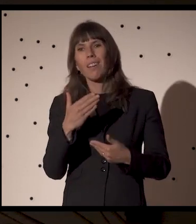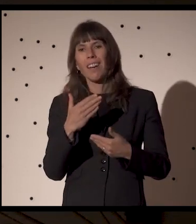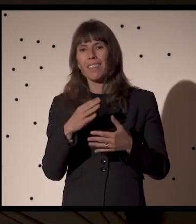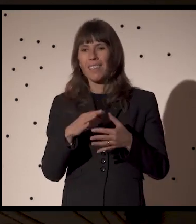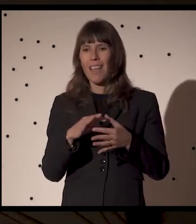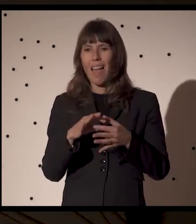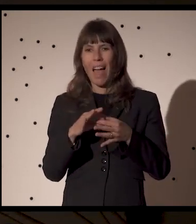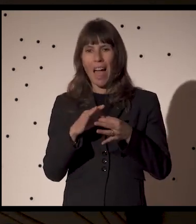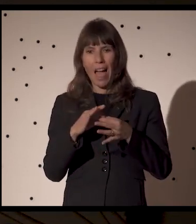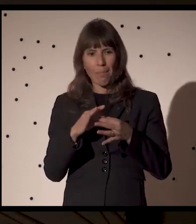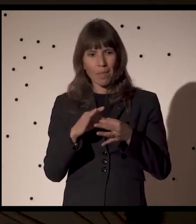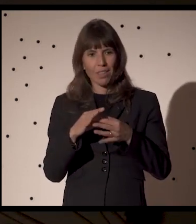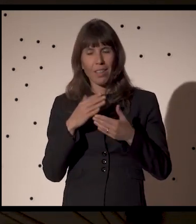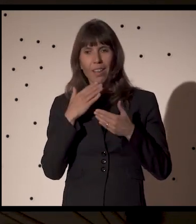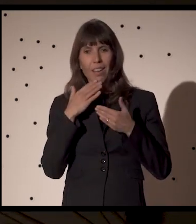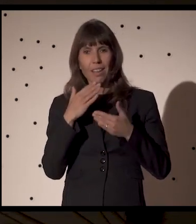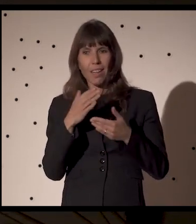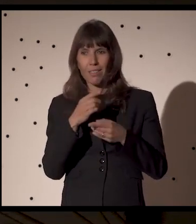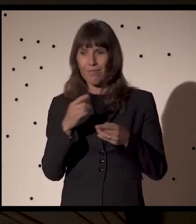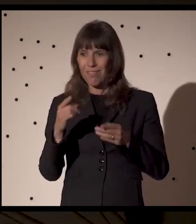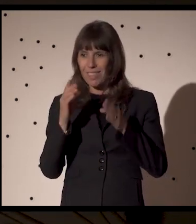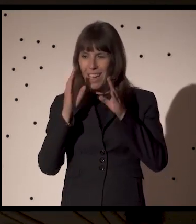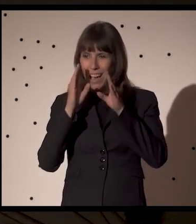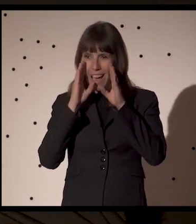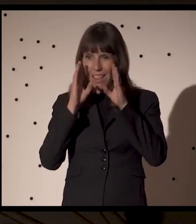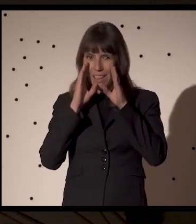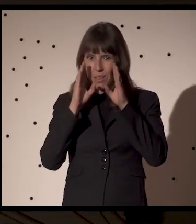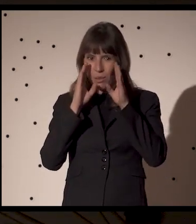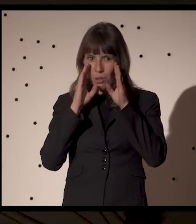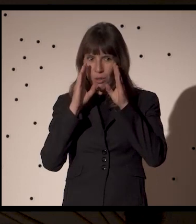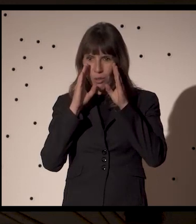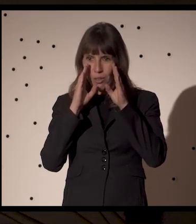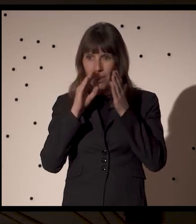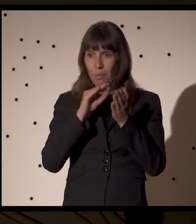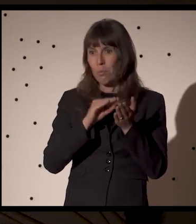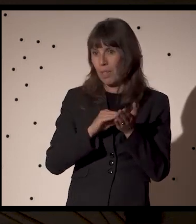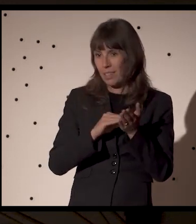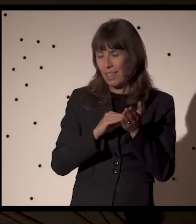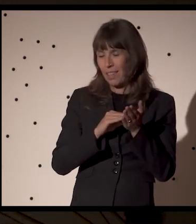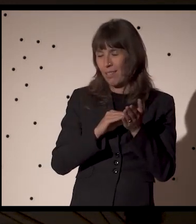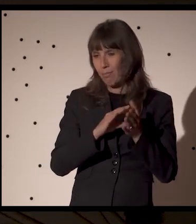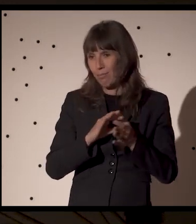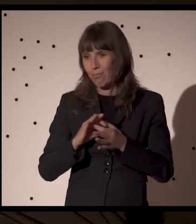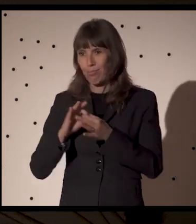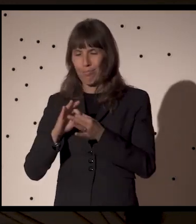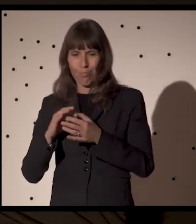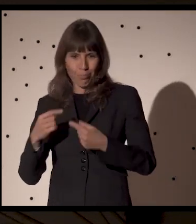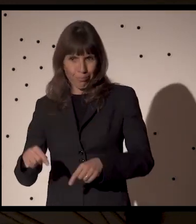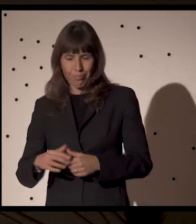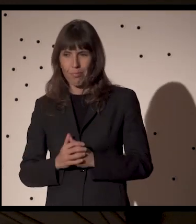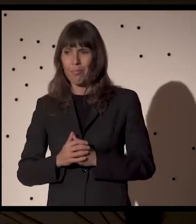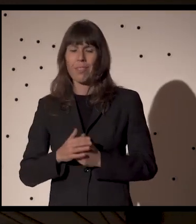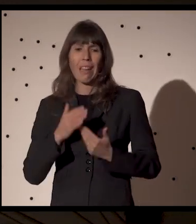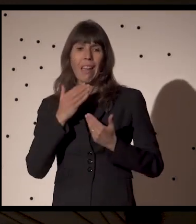che testimoniata attraverso la vostra presenza voglio ringraziare anche i relatori e le